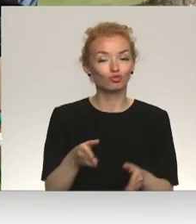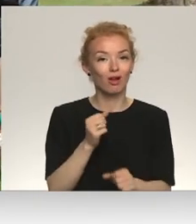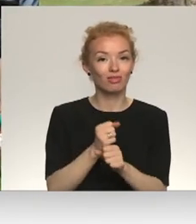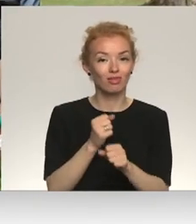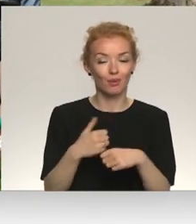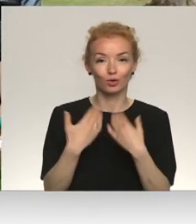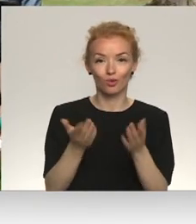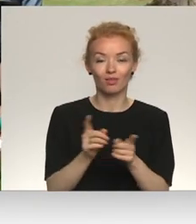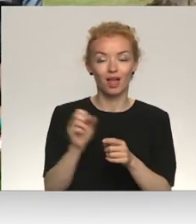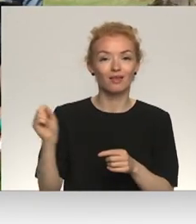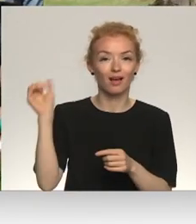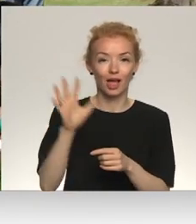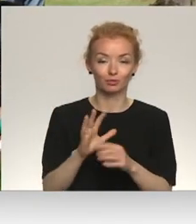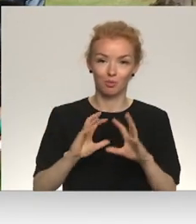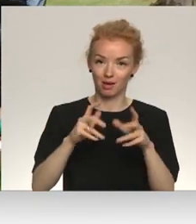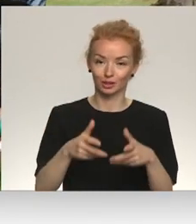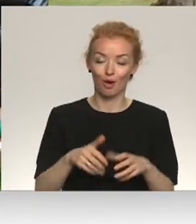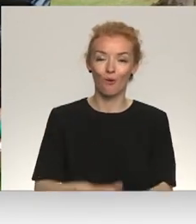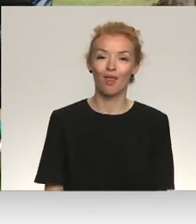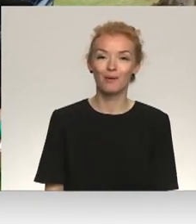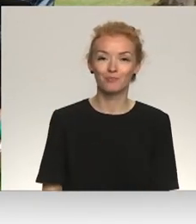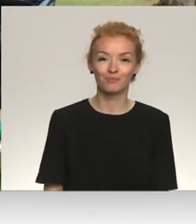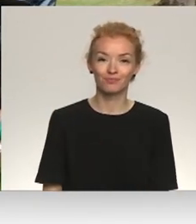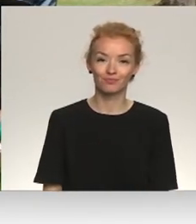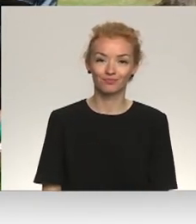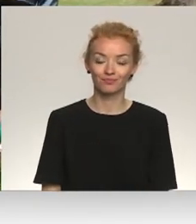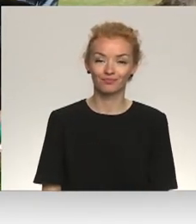darbu nes arī gaismu pasaulē. Sanita Liepiņa, Terēze Matesone, TV9 pakal.